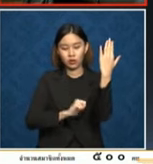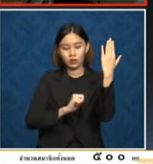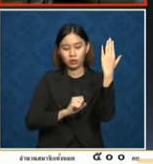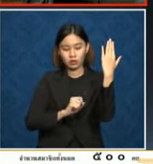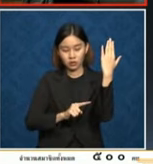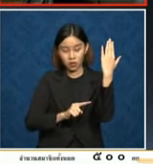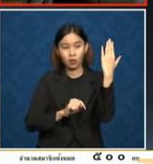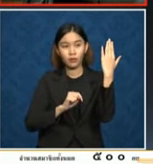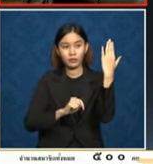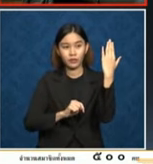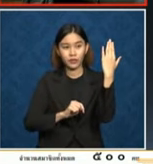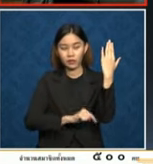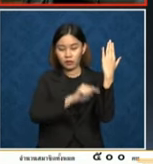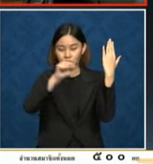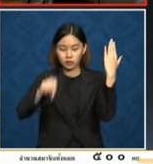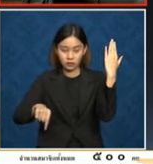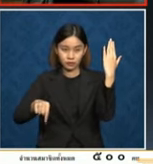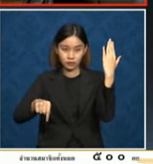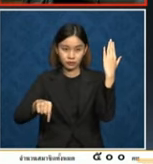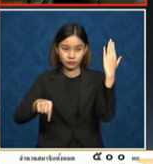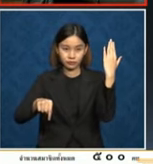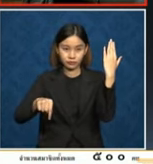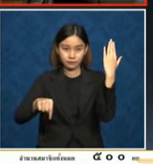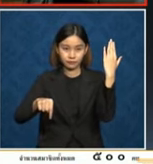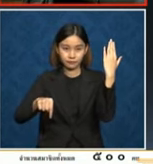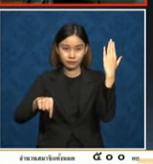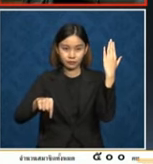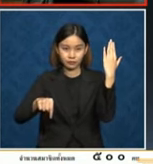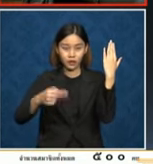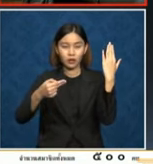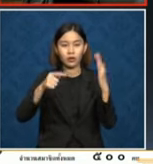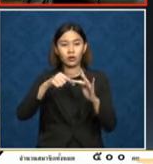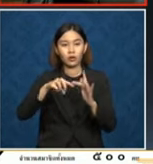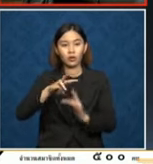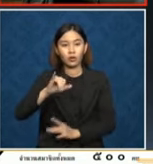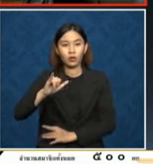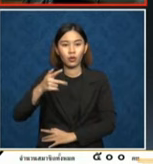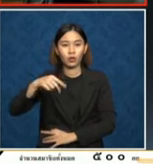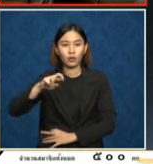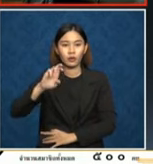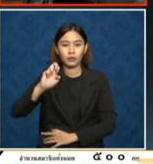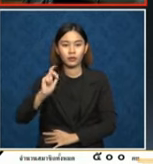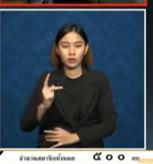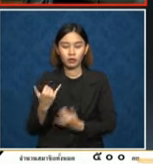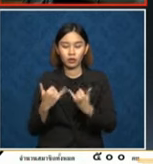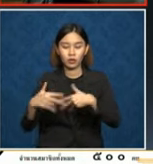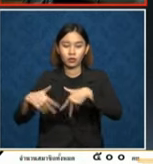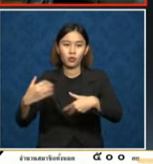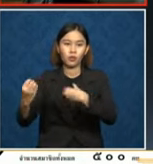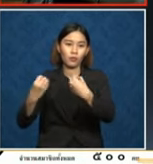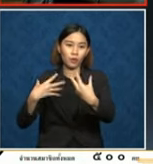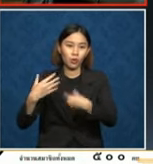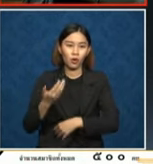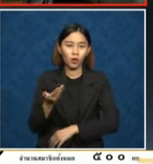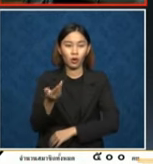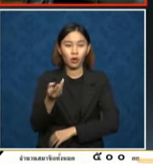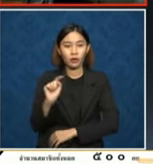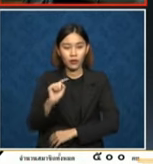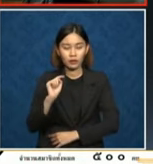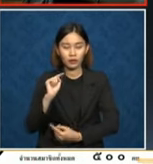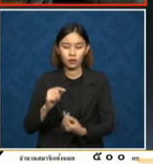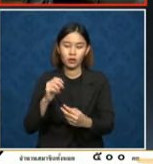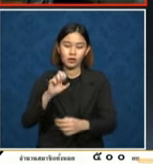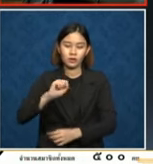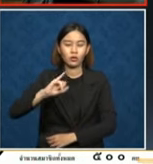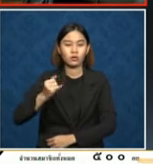ราชนะคะถึงห้วยปริกฉวางนะคะตรงนี้ได้รับการร้องเรียนขออนุญาตท่านประธานนิดนะคะร้องเรียนจากท่